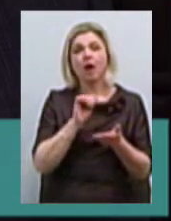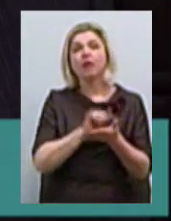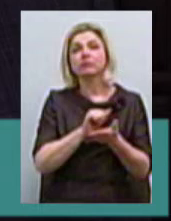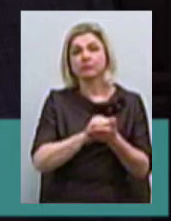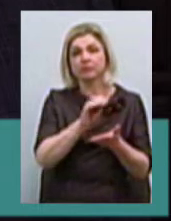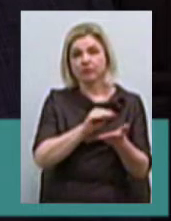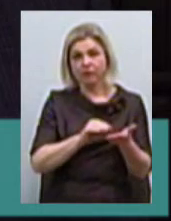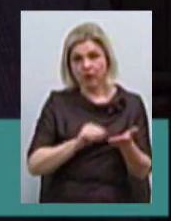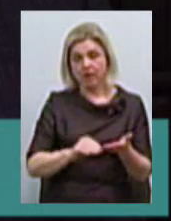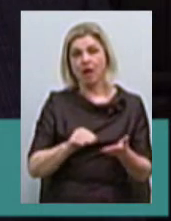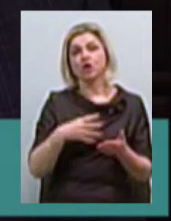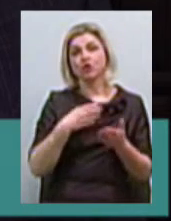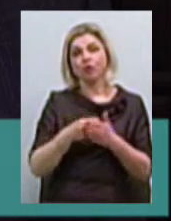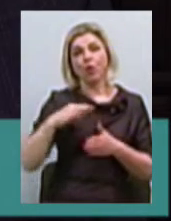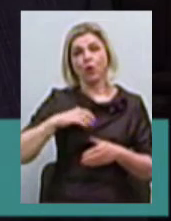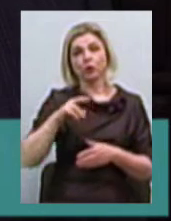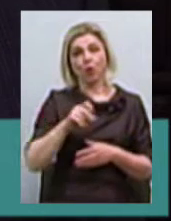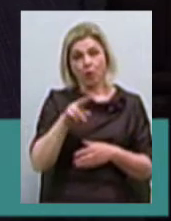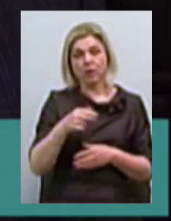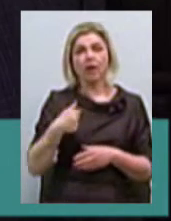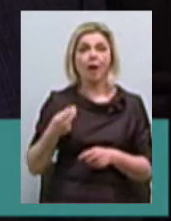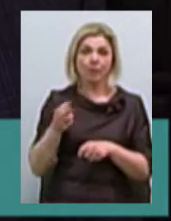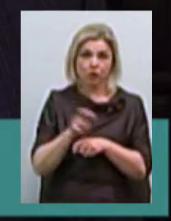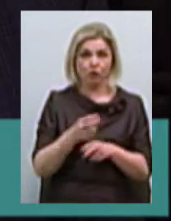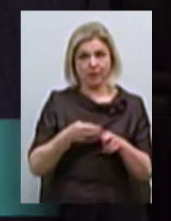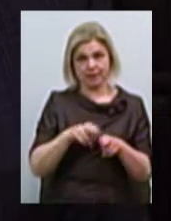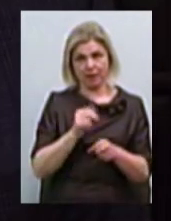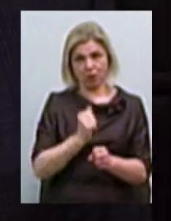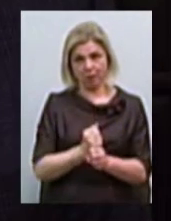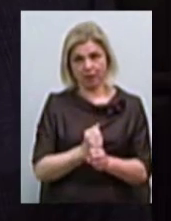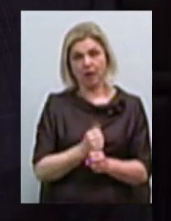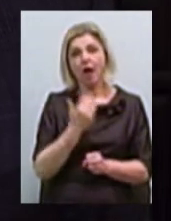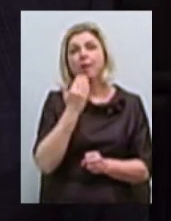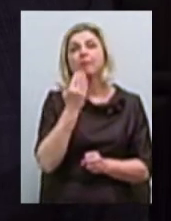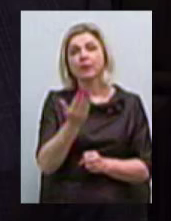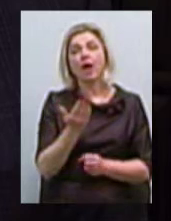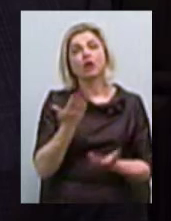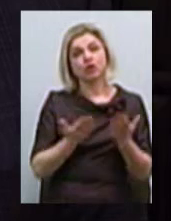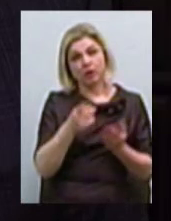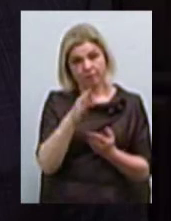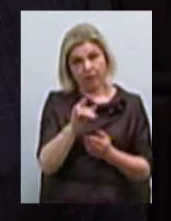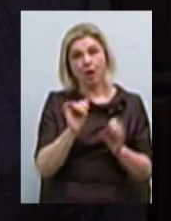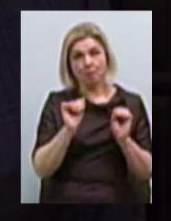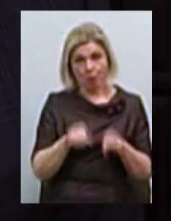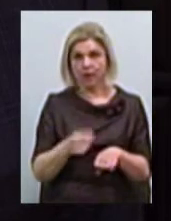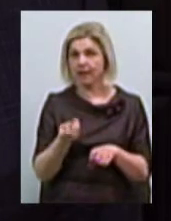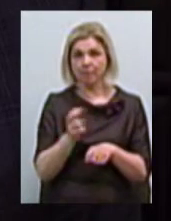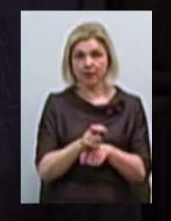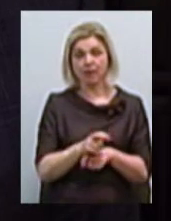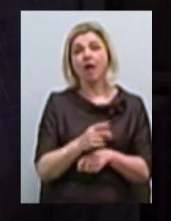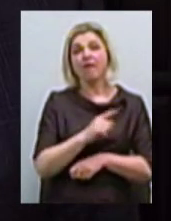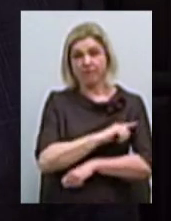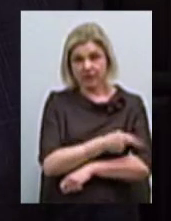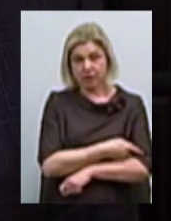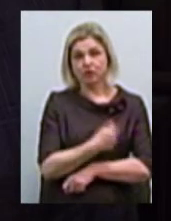я прийшов це зробити. А скажіть, будь ласка, чи могли ви не прийти? Фізично я, звичайно, міг не прийти, але я знаю, що